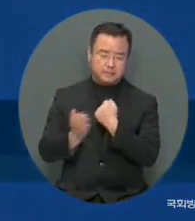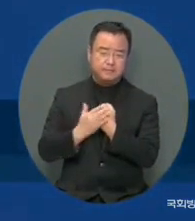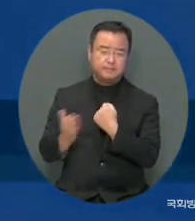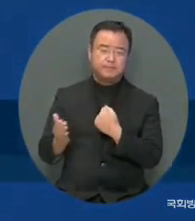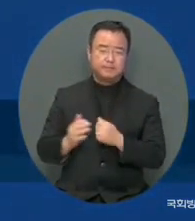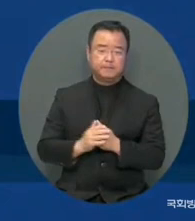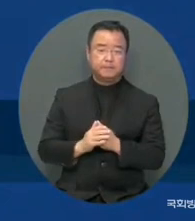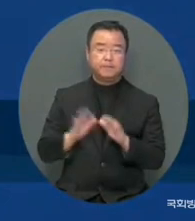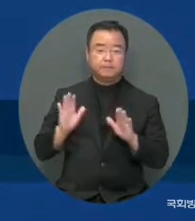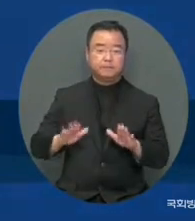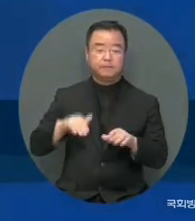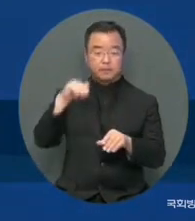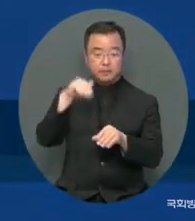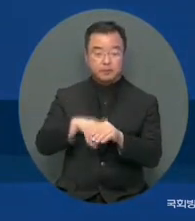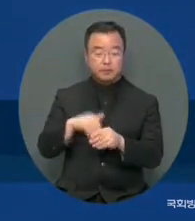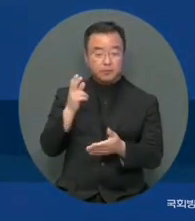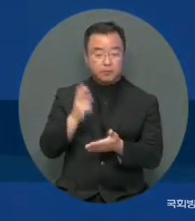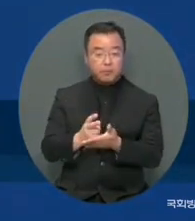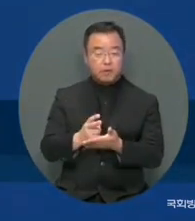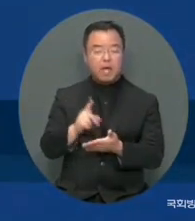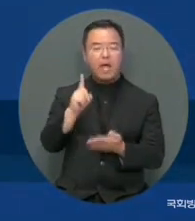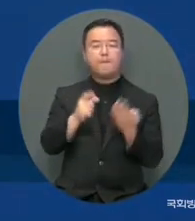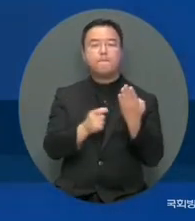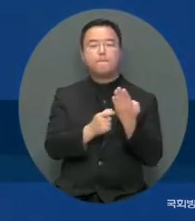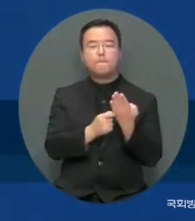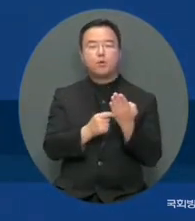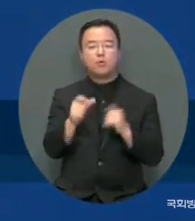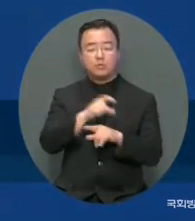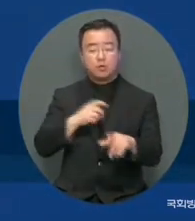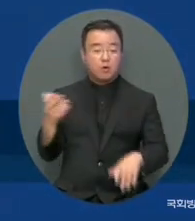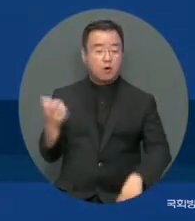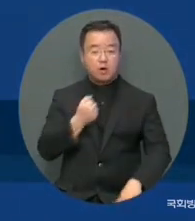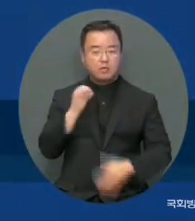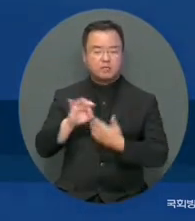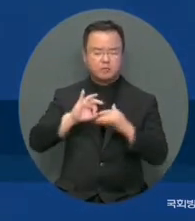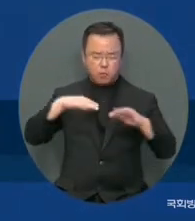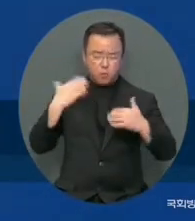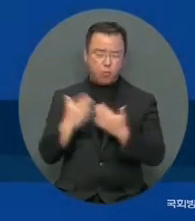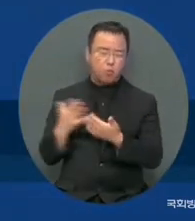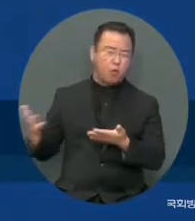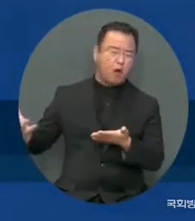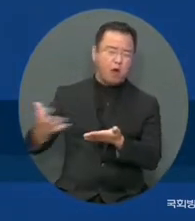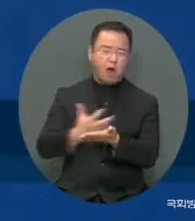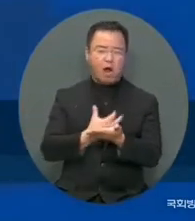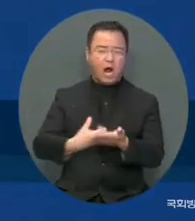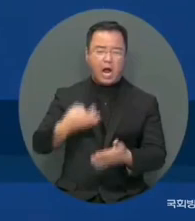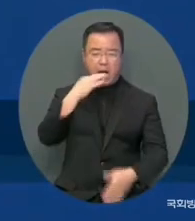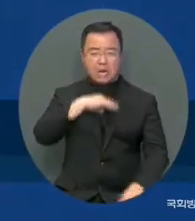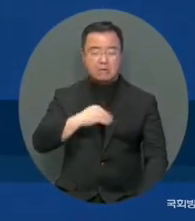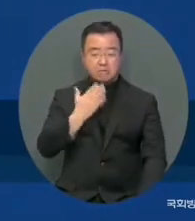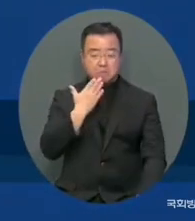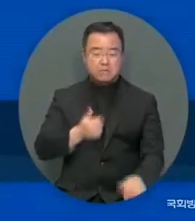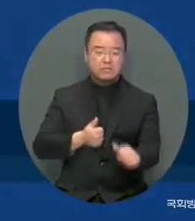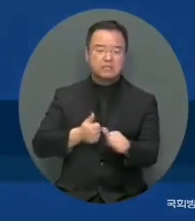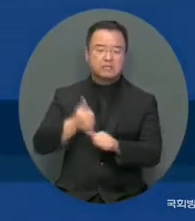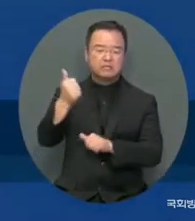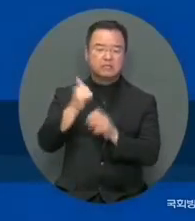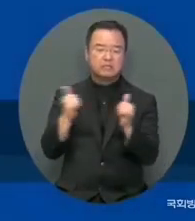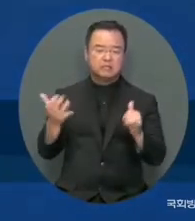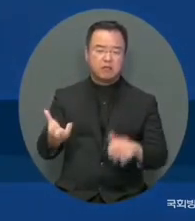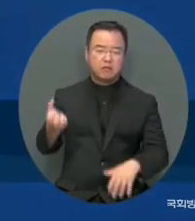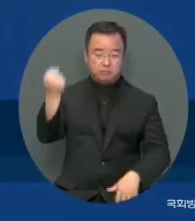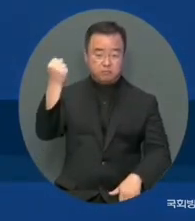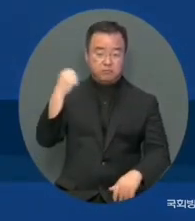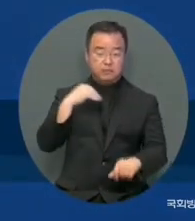우리 선거제도는 한 표만 더 얻으면 모든 것을 다 차지하는 극단적인 승자 독식 체제로 운영되고